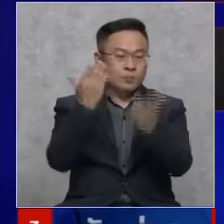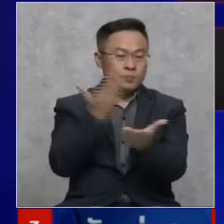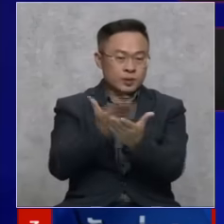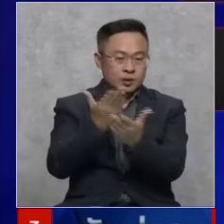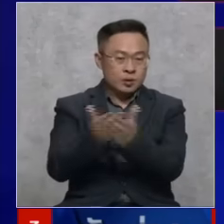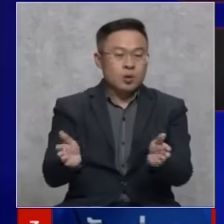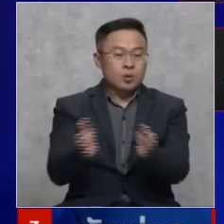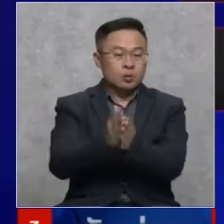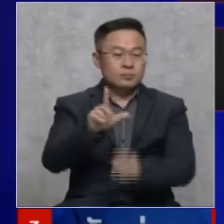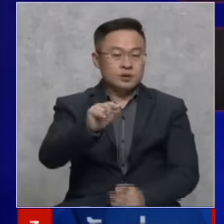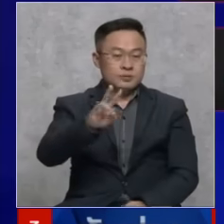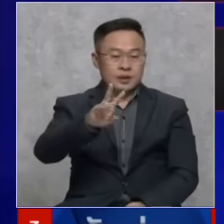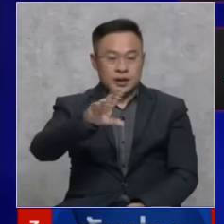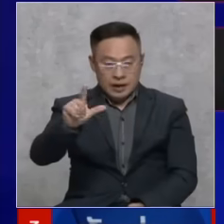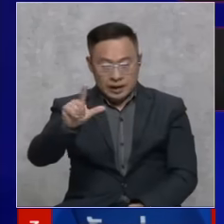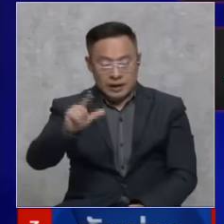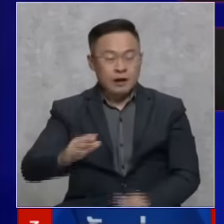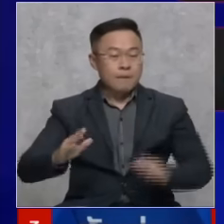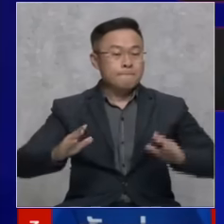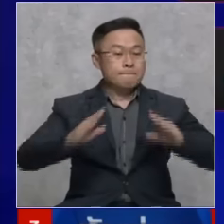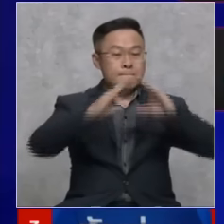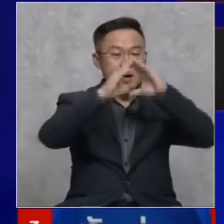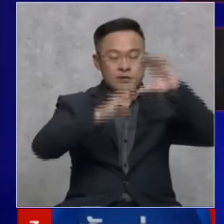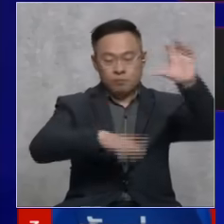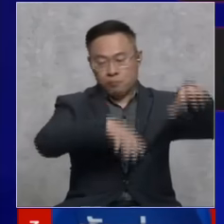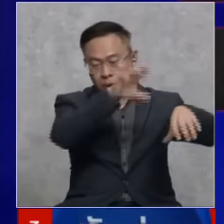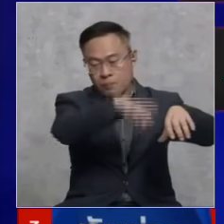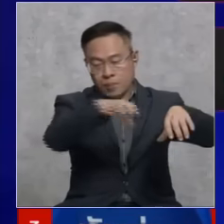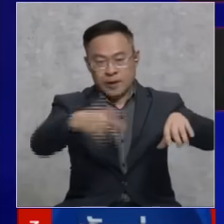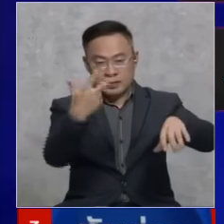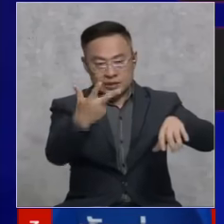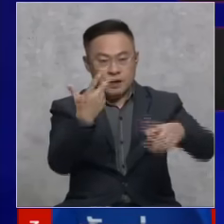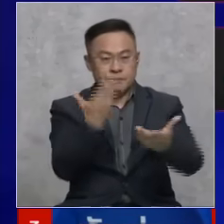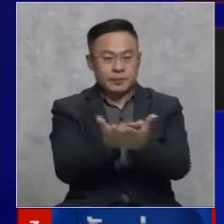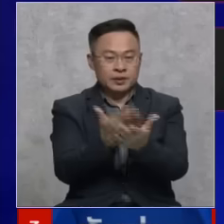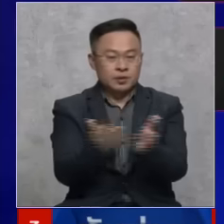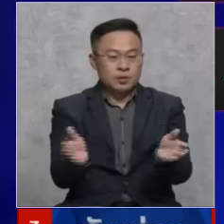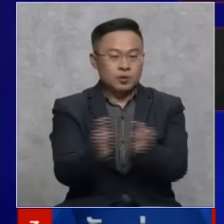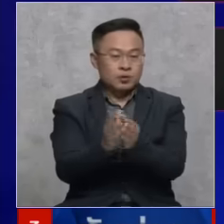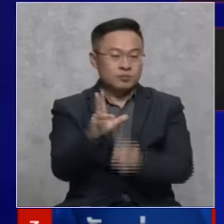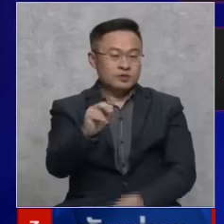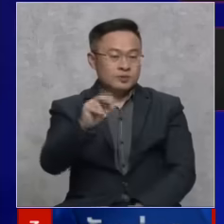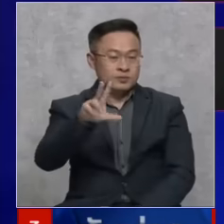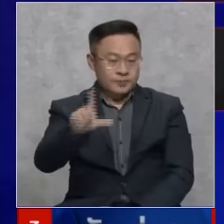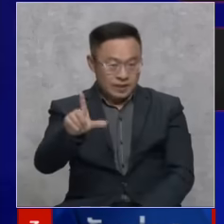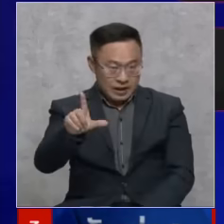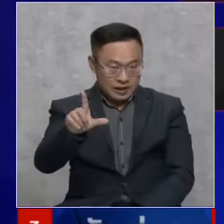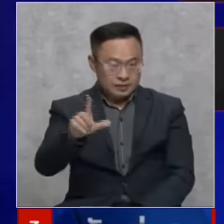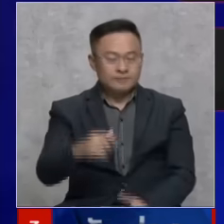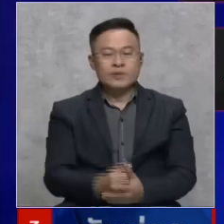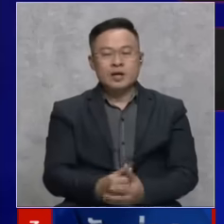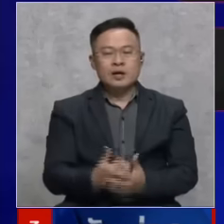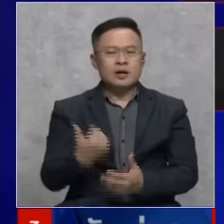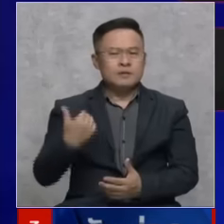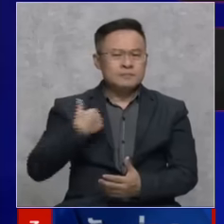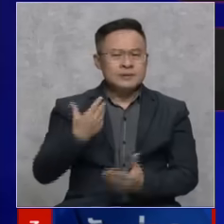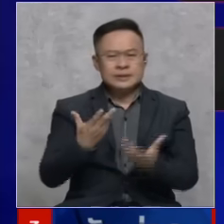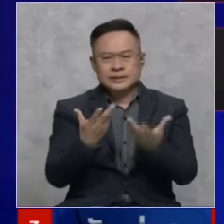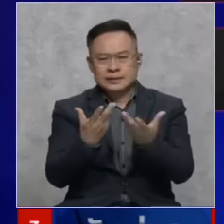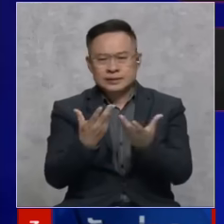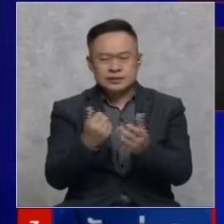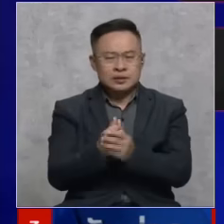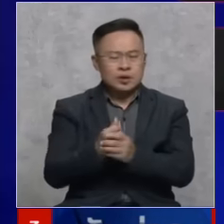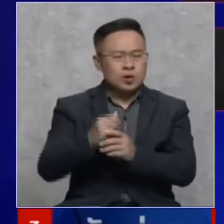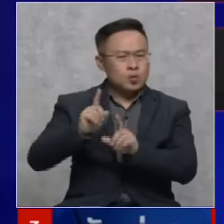มีโรงเรือนและสิ่งปลูกสร้าง3หลังรวม30ล้านบาทนะคะนอกจากนี้ยังมีสิทธิ์มีสัมปทาน 94.9 ล้านบ